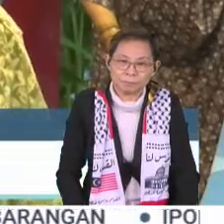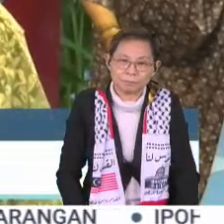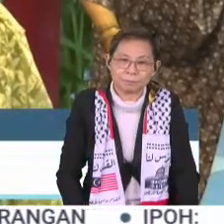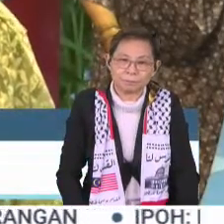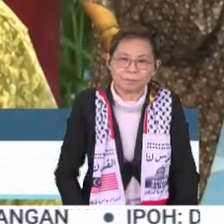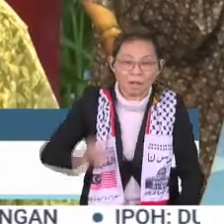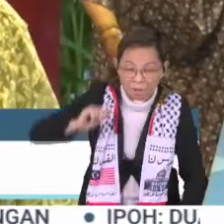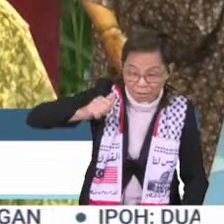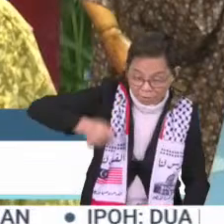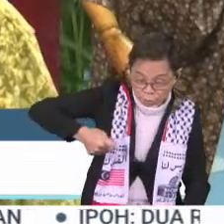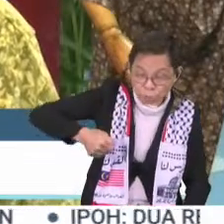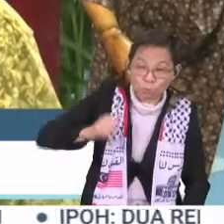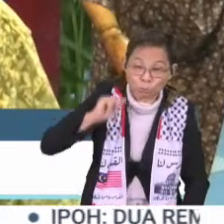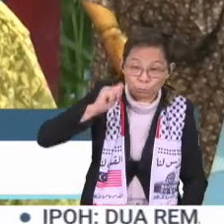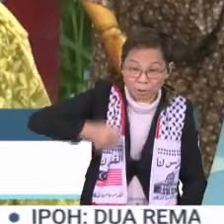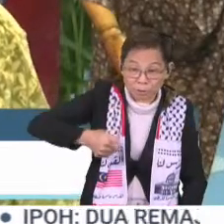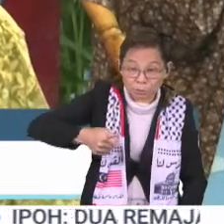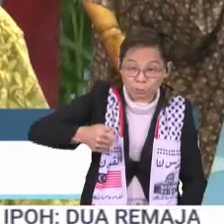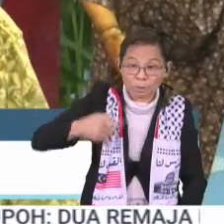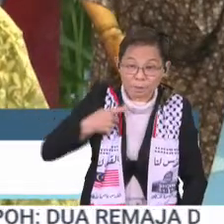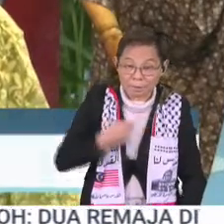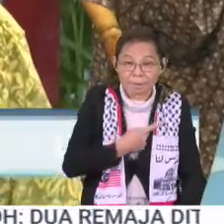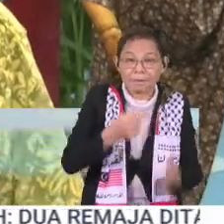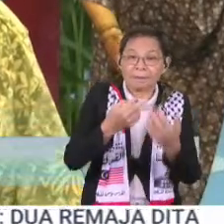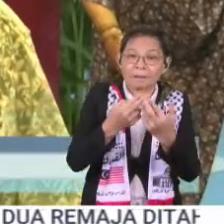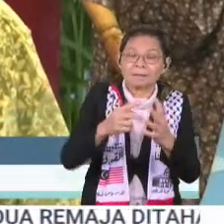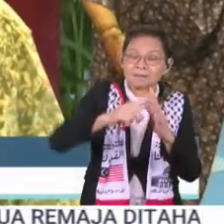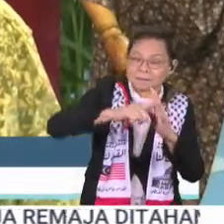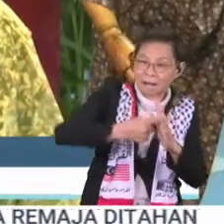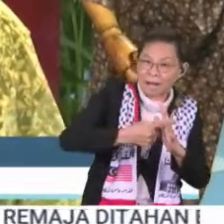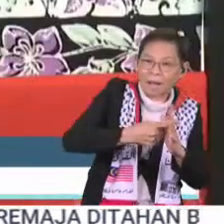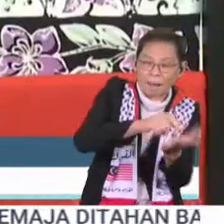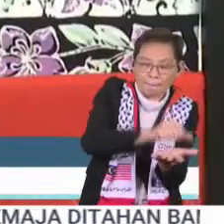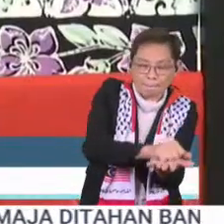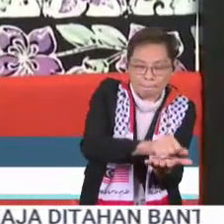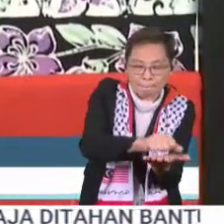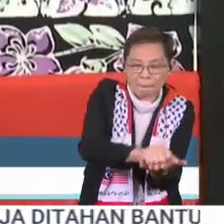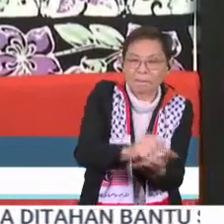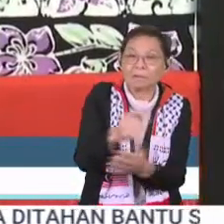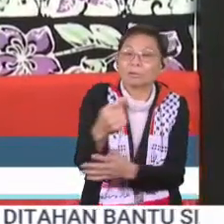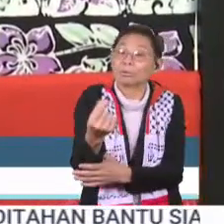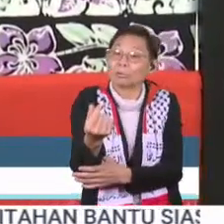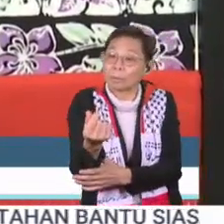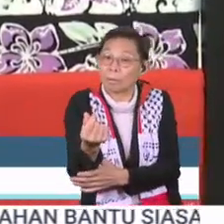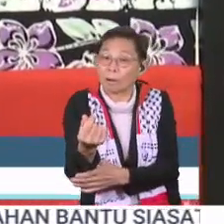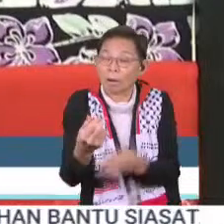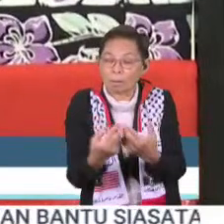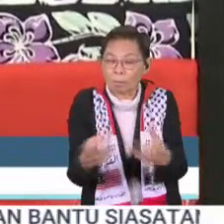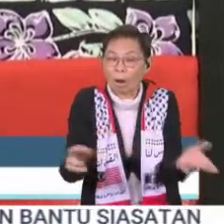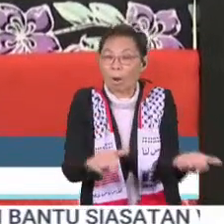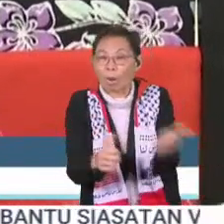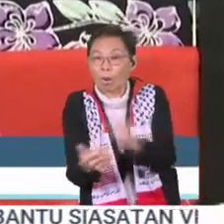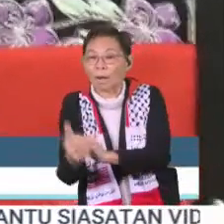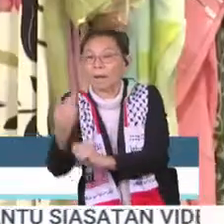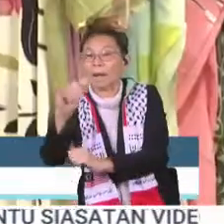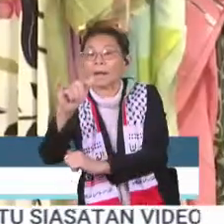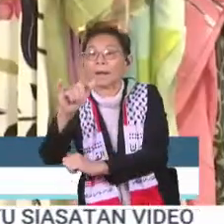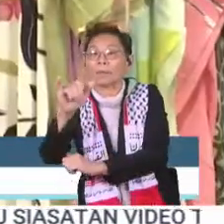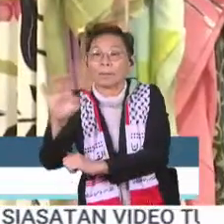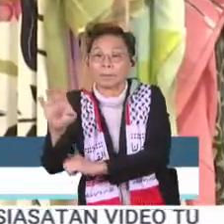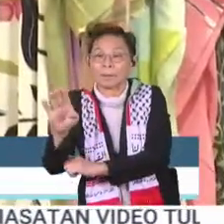Besok hari kita akan melancarkan batik Rahmah yang akan disempurnakan oleh Yang Berhormat